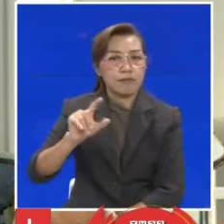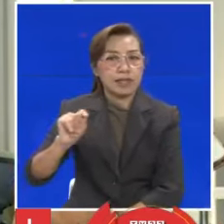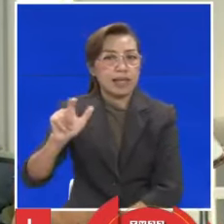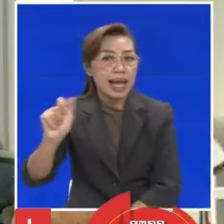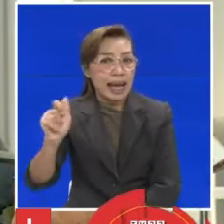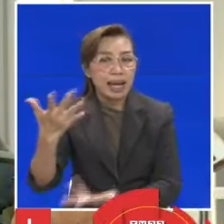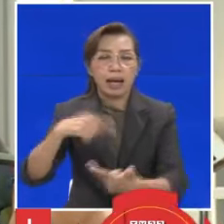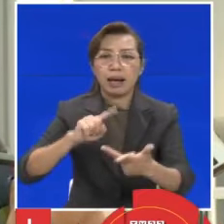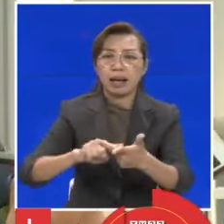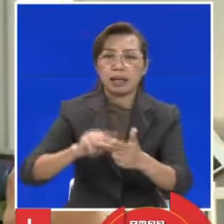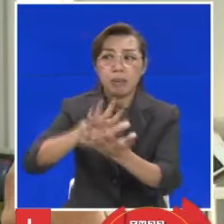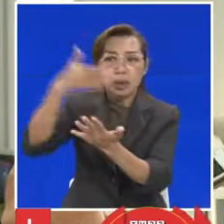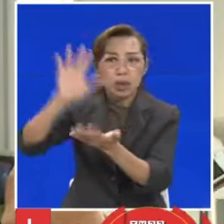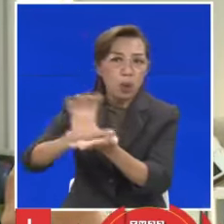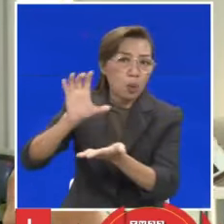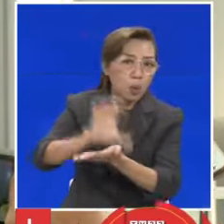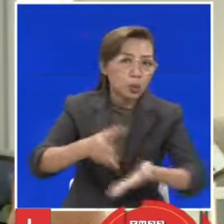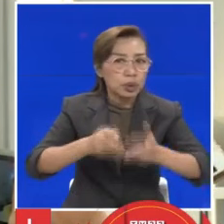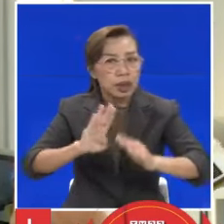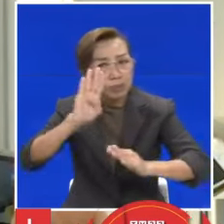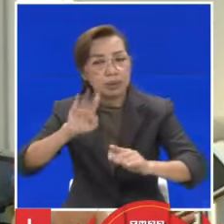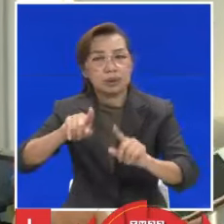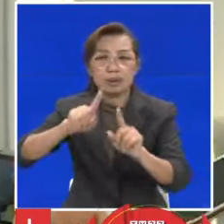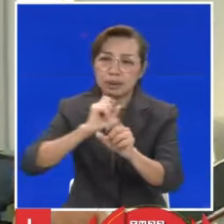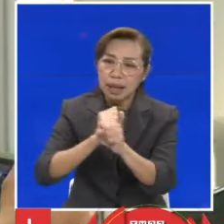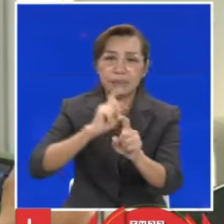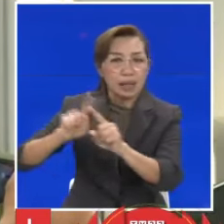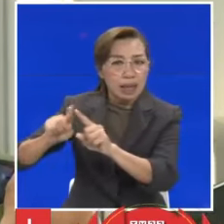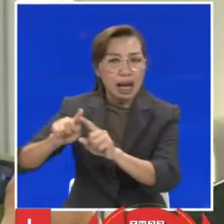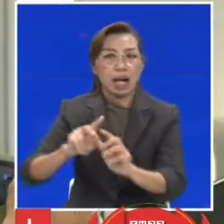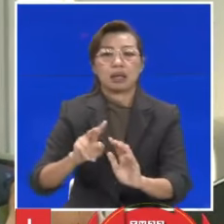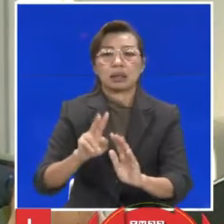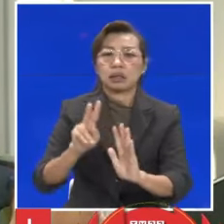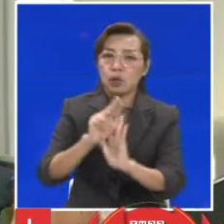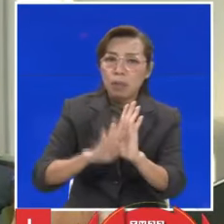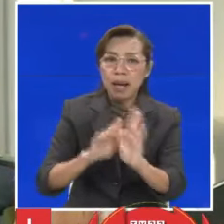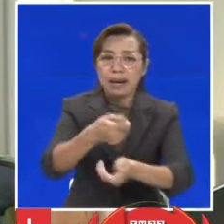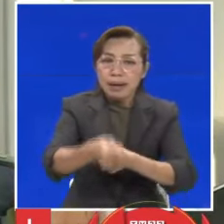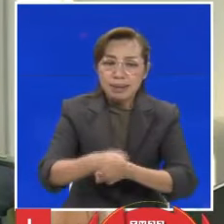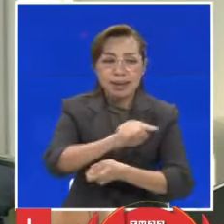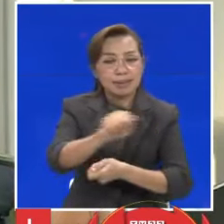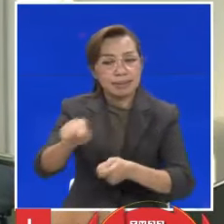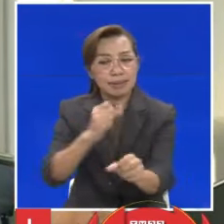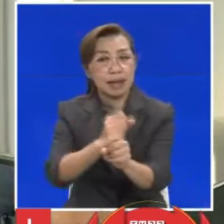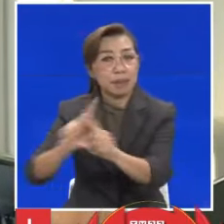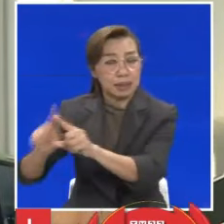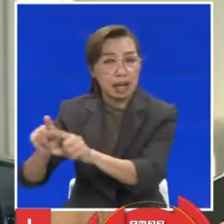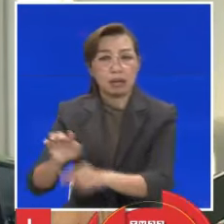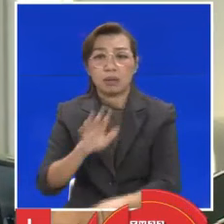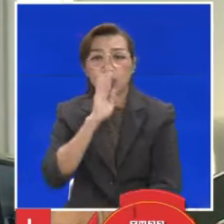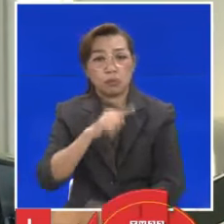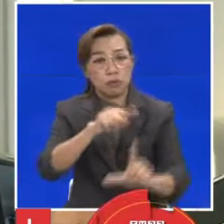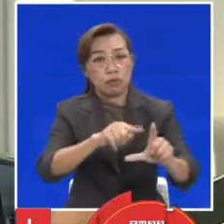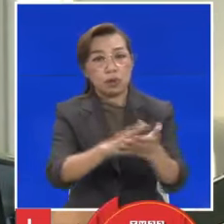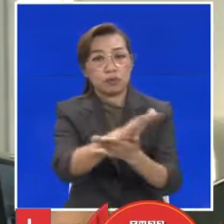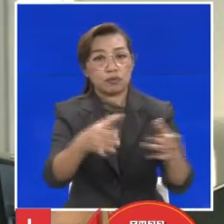งทุนข้ามชาตินะครับไม่ว่าเป็นหลายในเรื่องนโยบายการเกษตรถ้าเกิดท่านผู้แทนราษฎรของพรรคฝ่